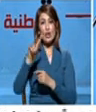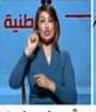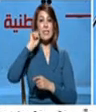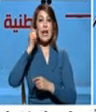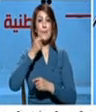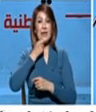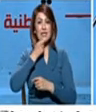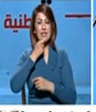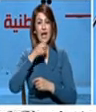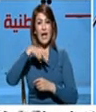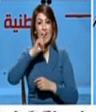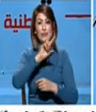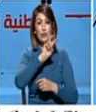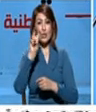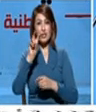وعشرين